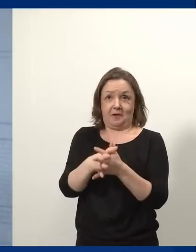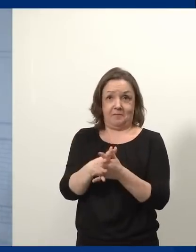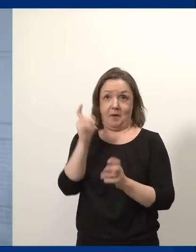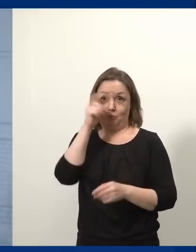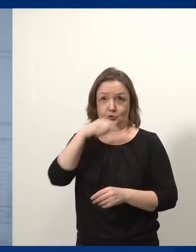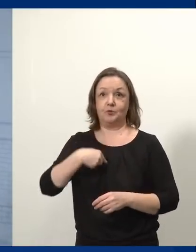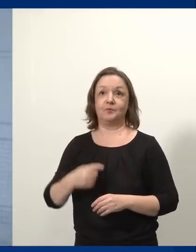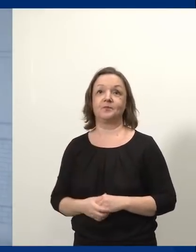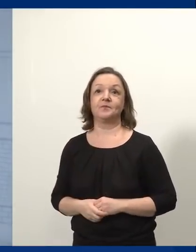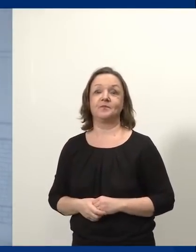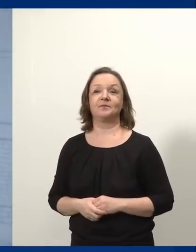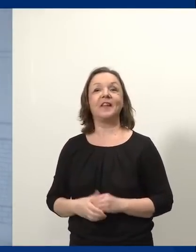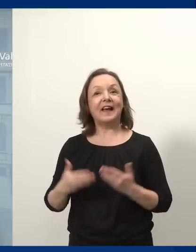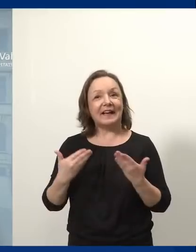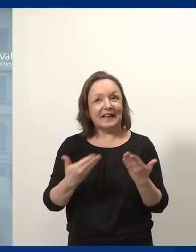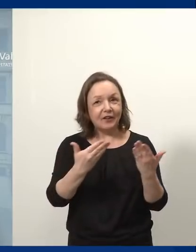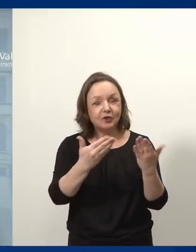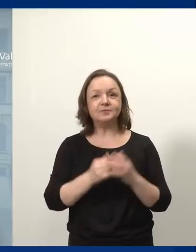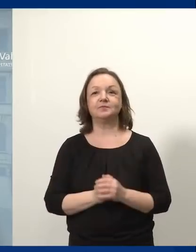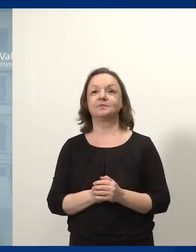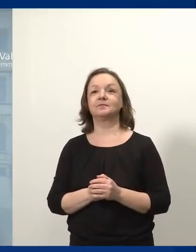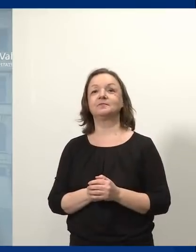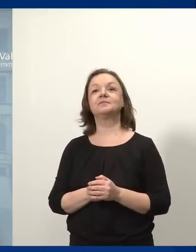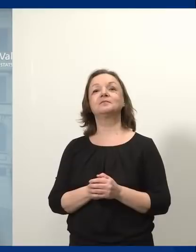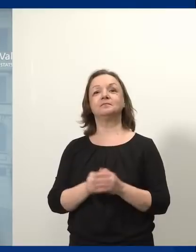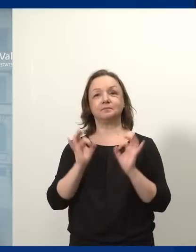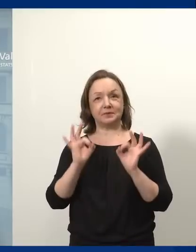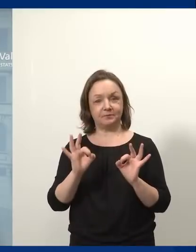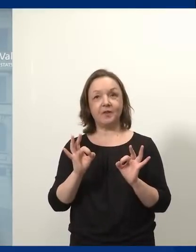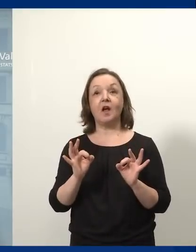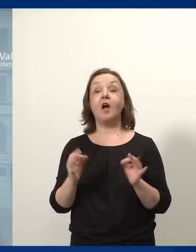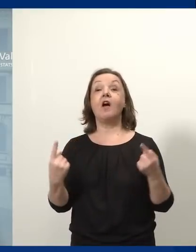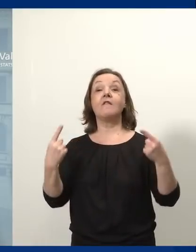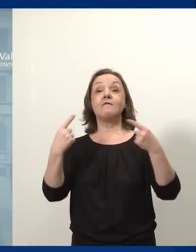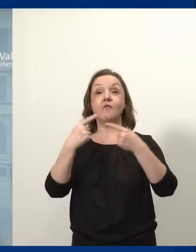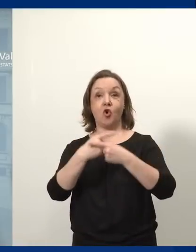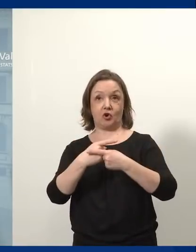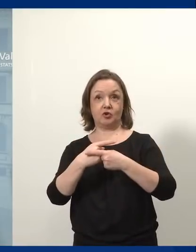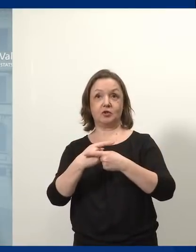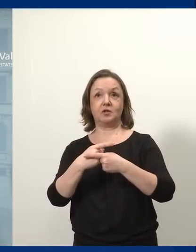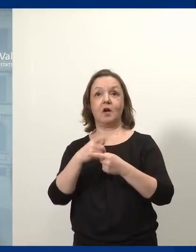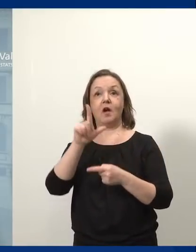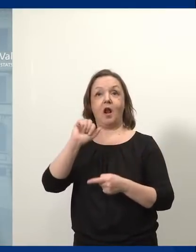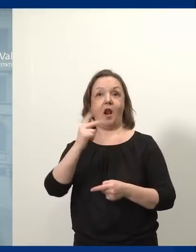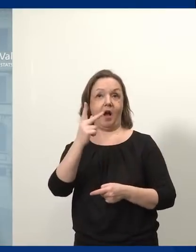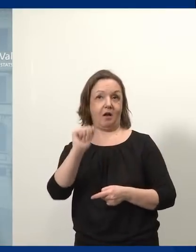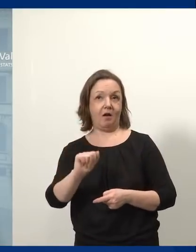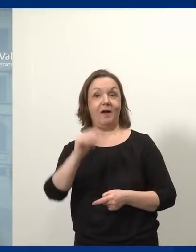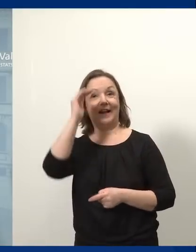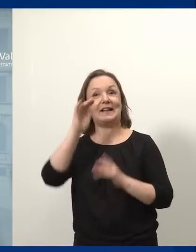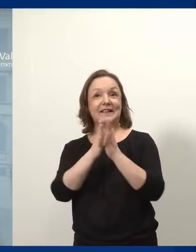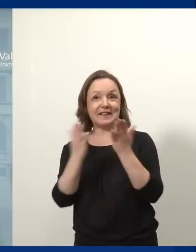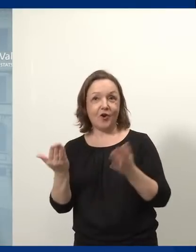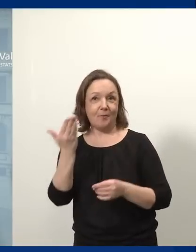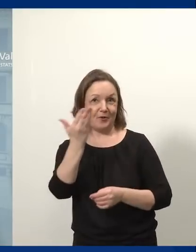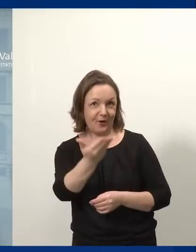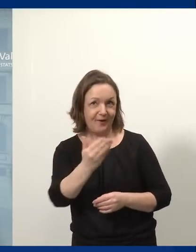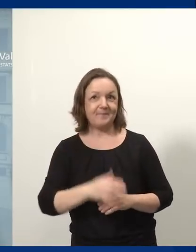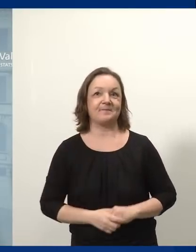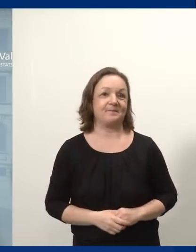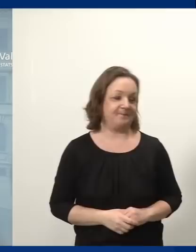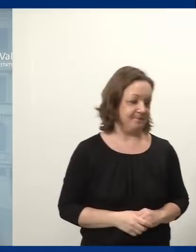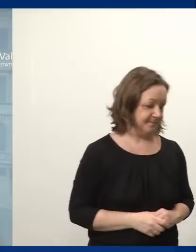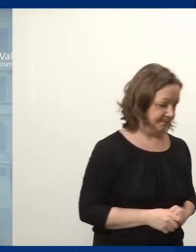hetkellä. Kiitos, se oli näin. Sitten seuraava kysymys on Päivi Lakka ja Ilta-Sanomat. Ole hyvä.